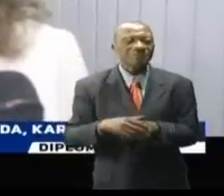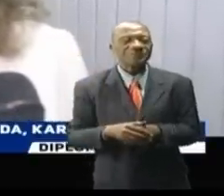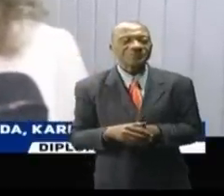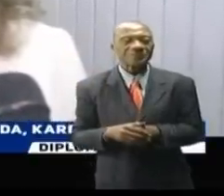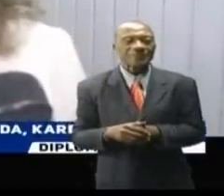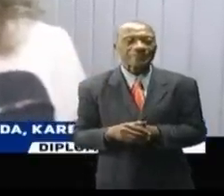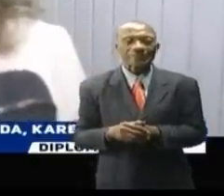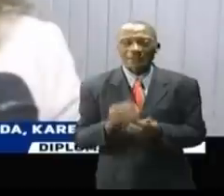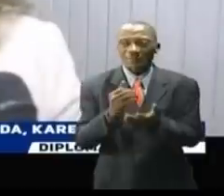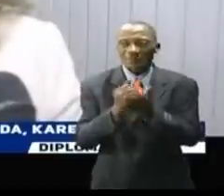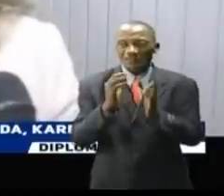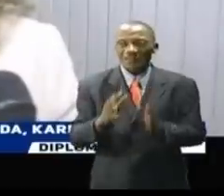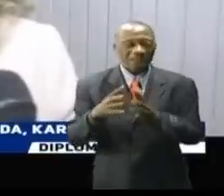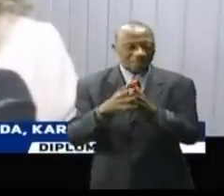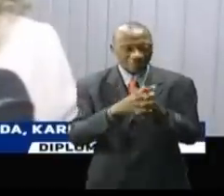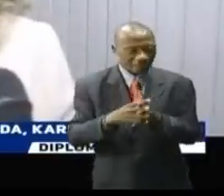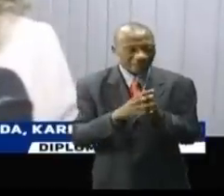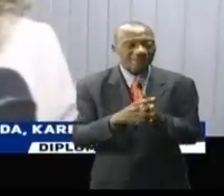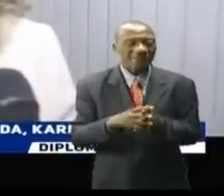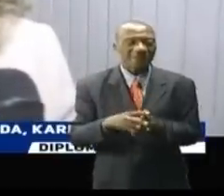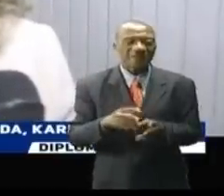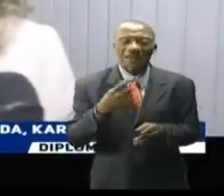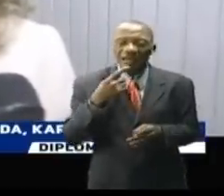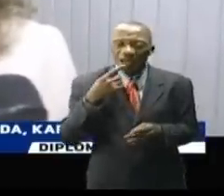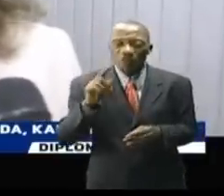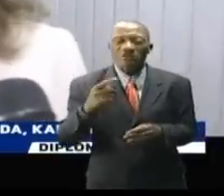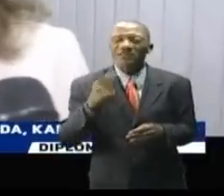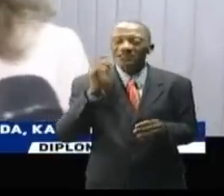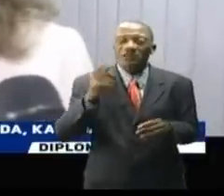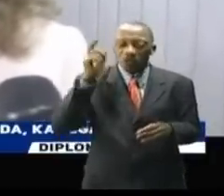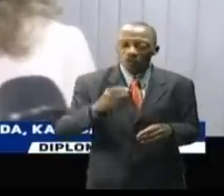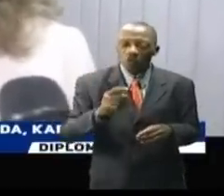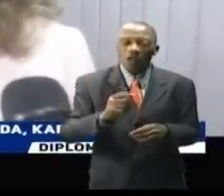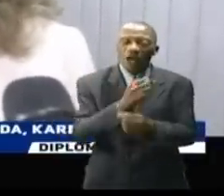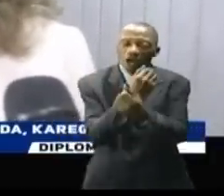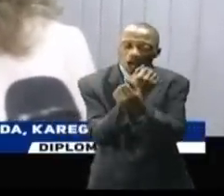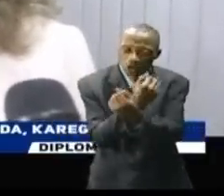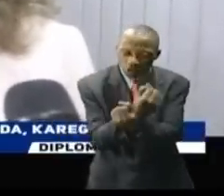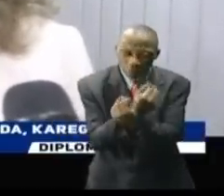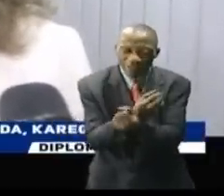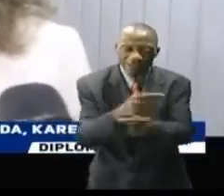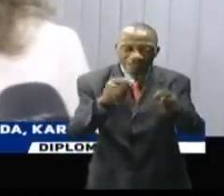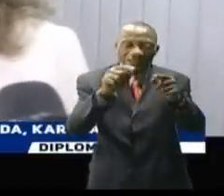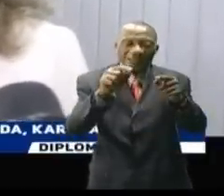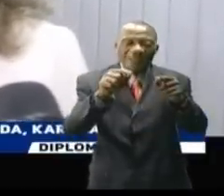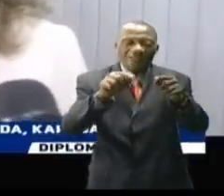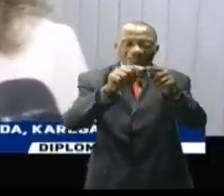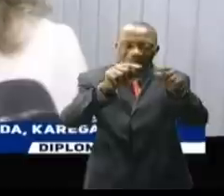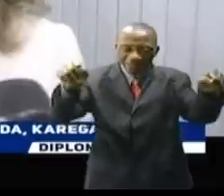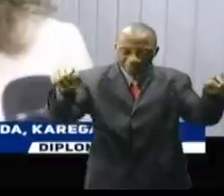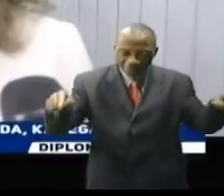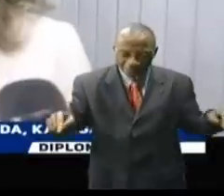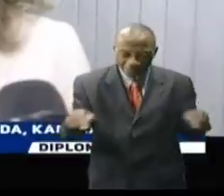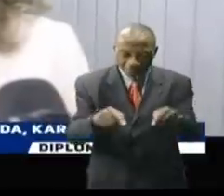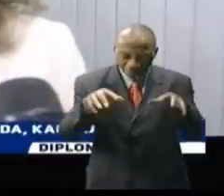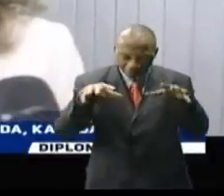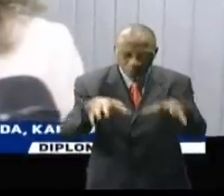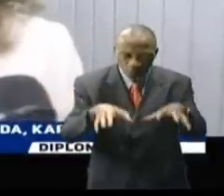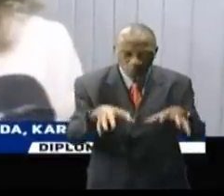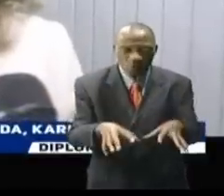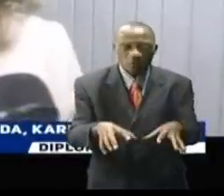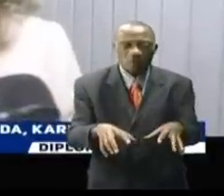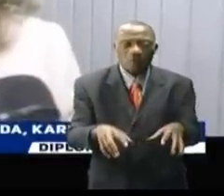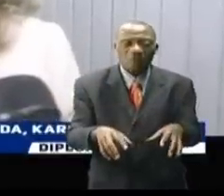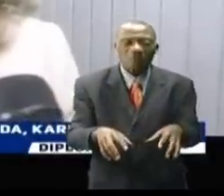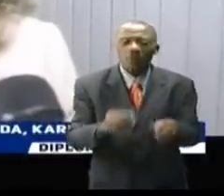le respect de l'intégralité territoriale de la nation est absolument très importante et nécessaire. Parler de tous les